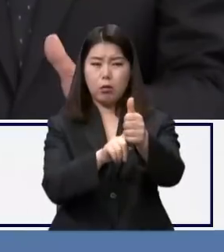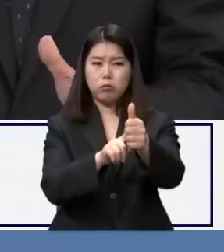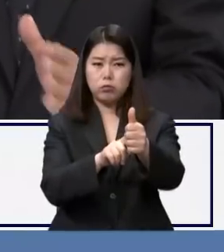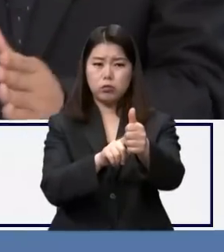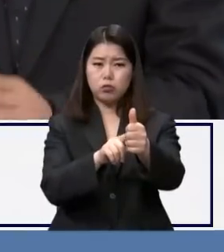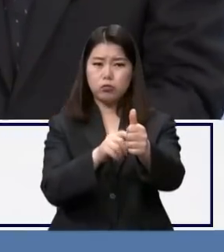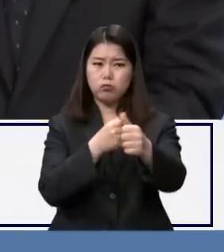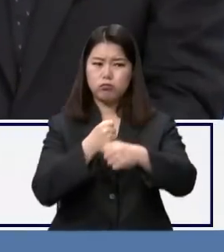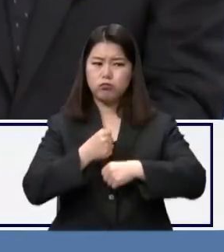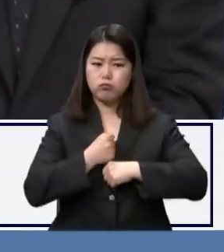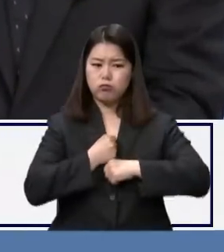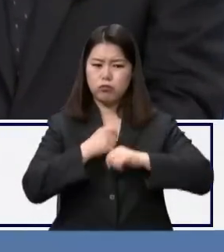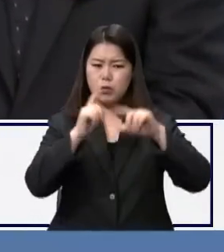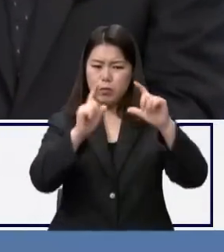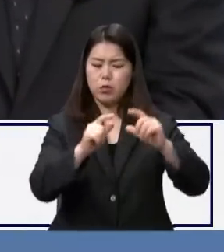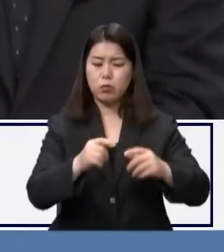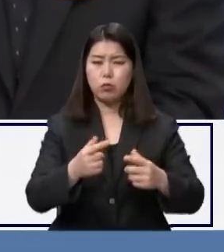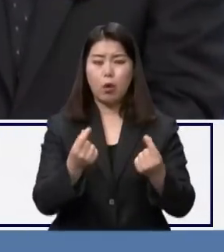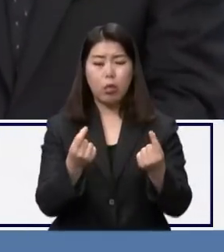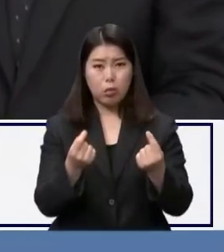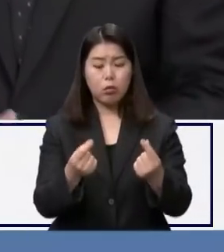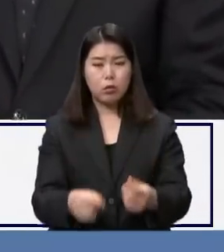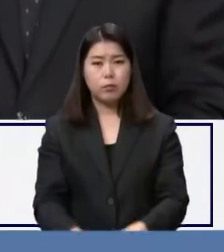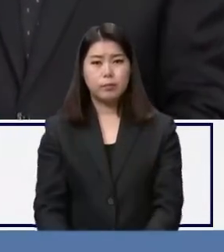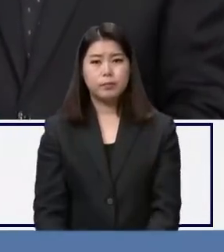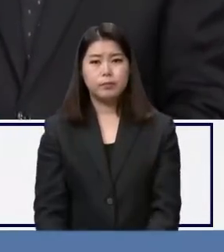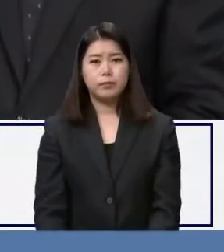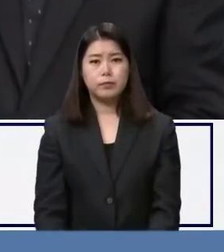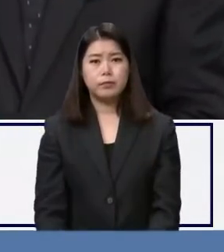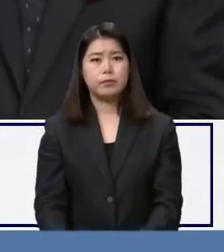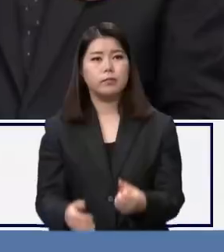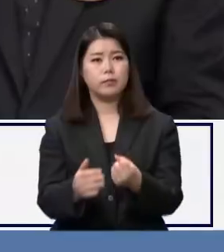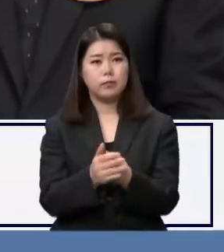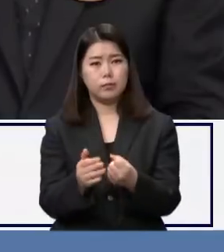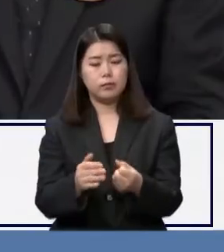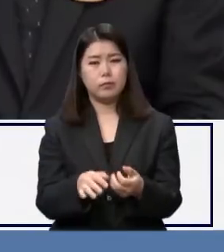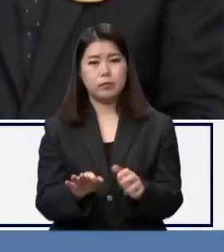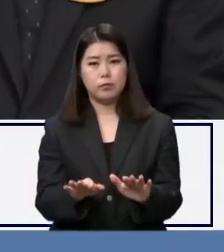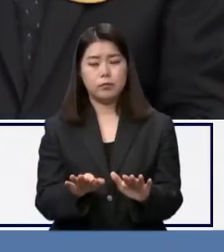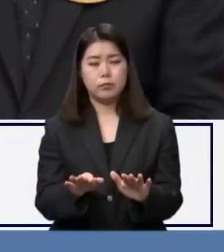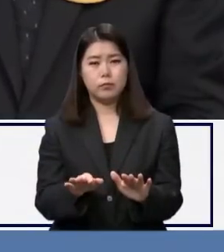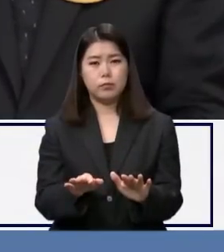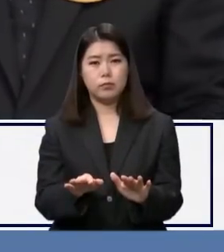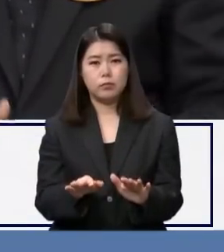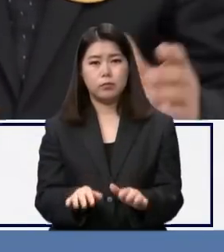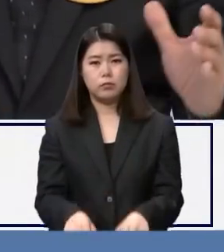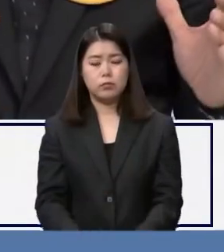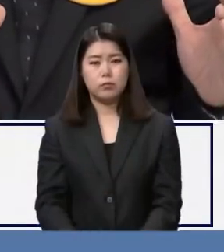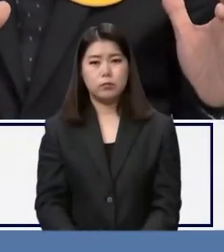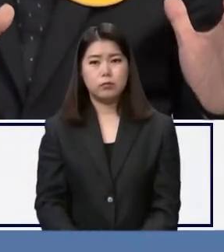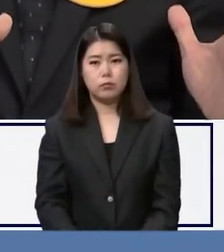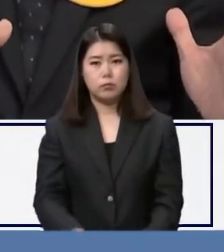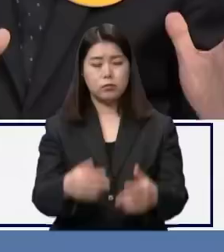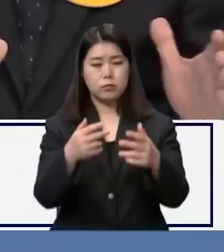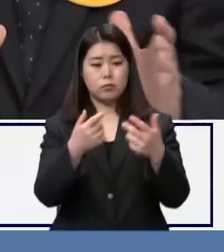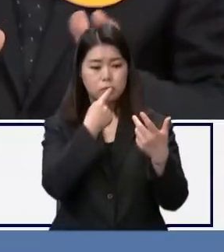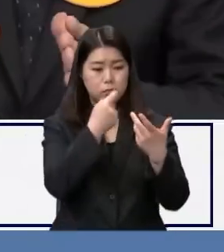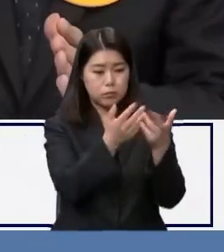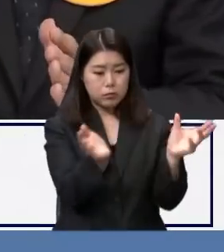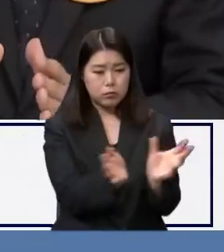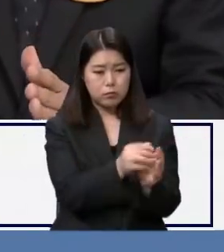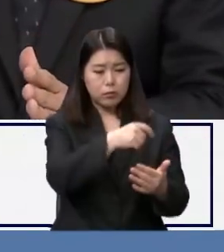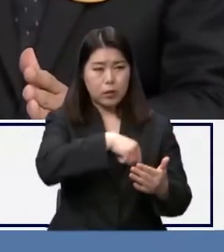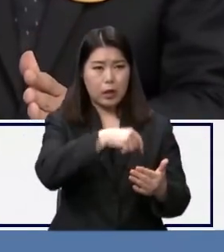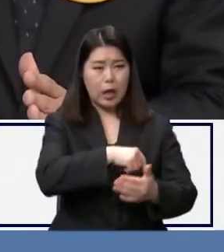아니냐라는 평이 지금 민주당 내에서 나오고 있지 않습니까 그렇다는 점에서 이런 부분에 있어 가지고는 민주당 자체의 어떤